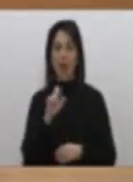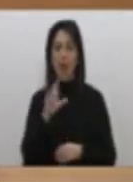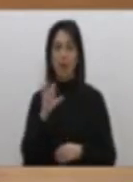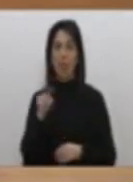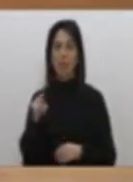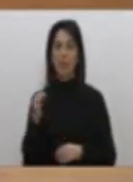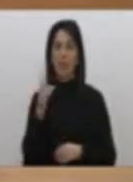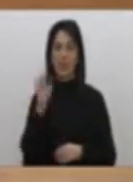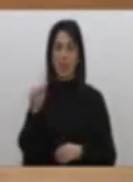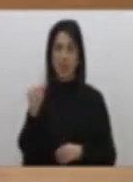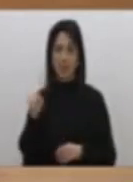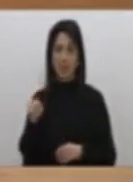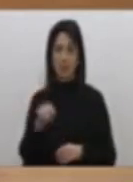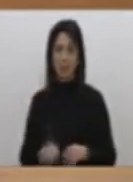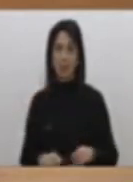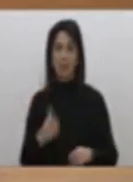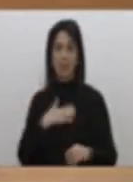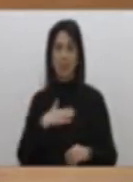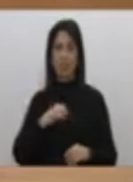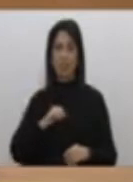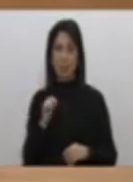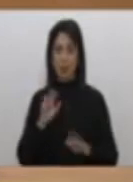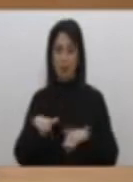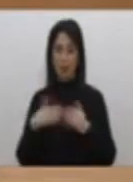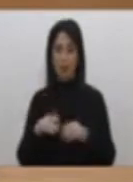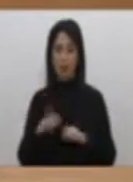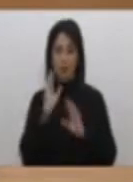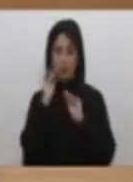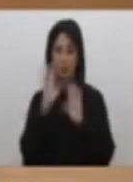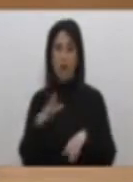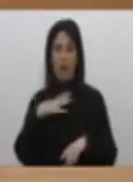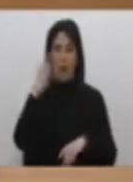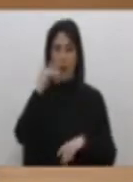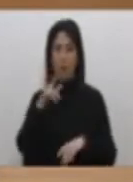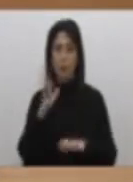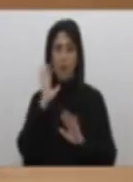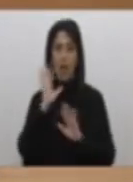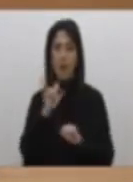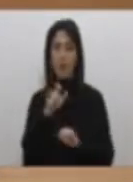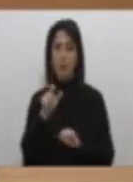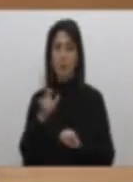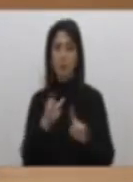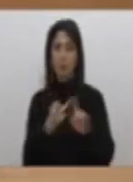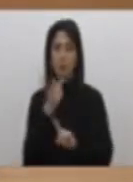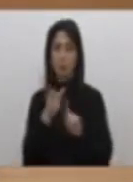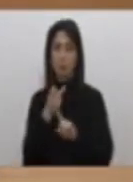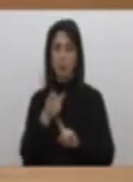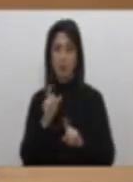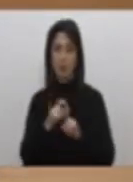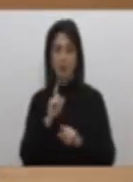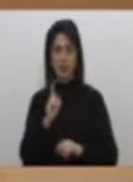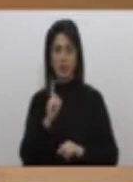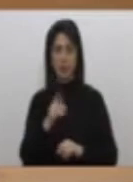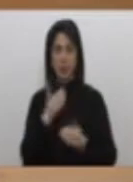კიდევ ერთხელ. ჩემი მეგობრული რჩევა შეეშვი ქართული ოცნების ხარდამჭერების ბულის და ასე მოხსენებას.